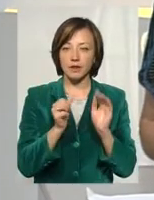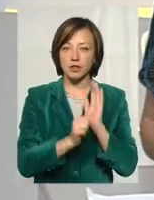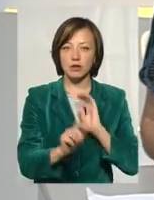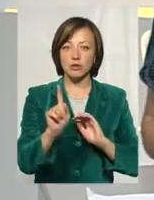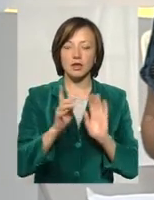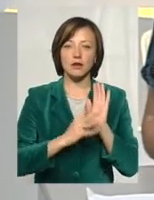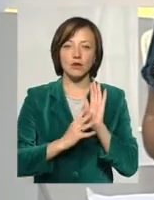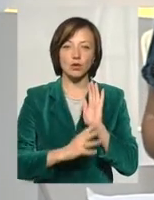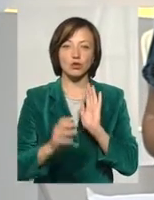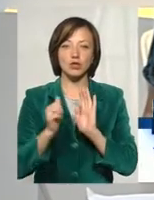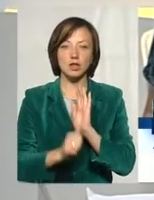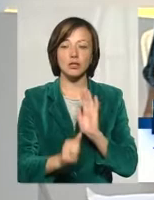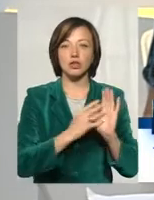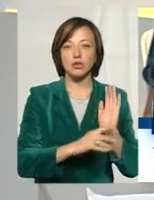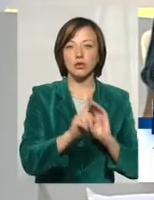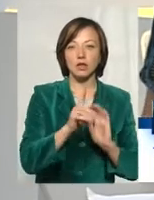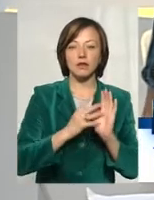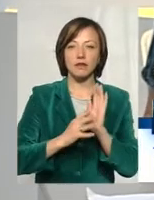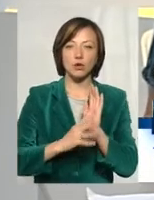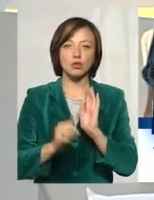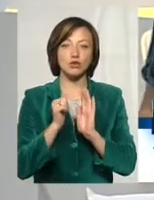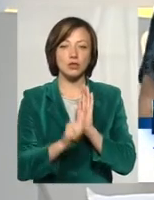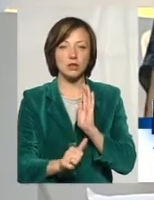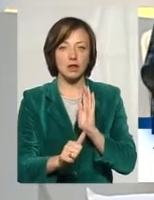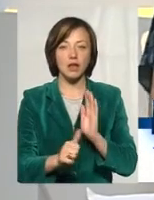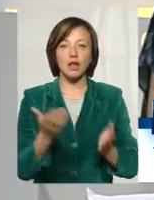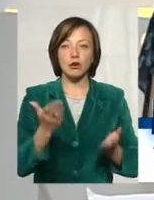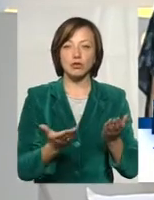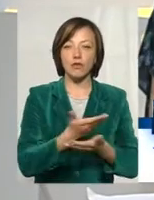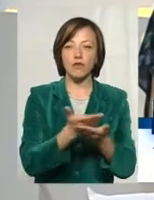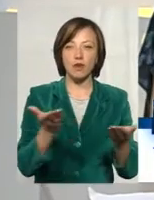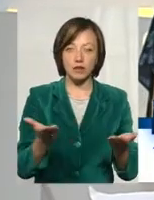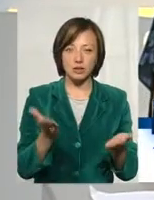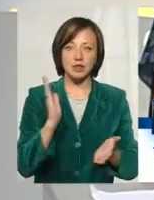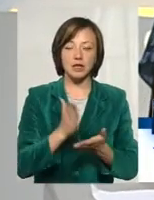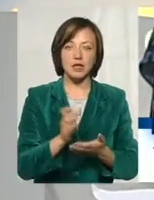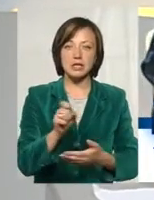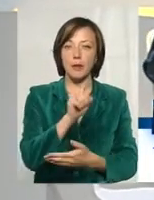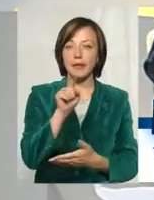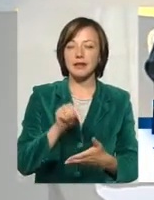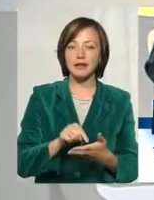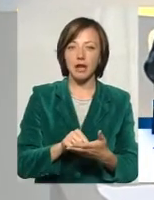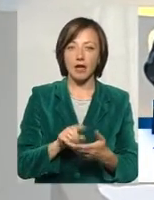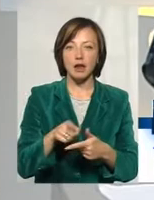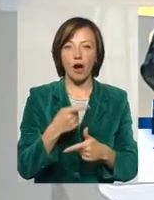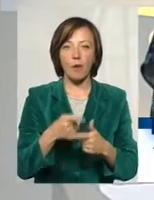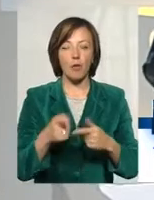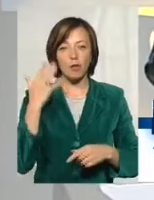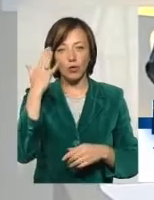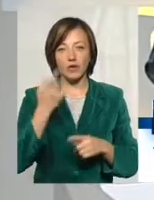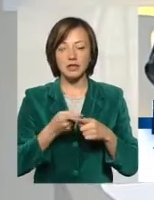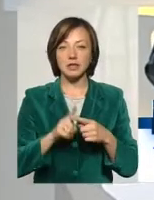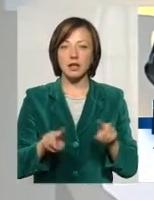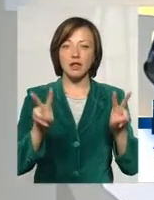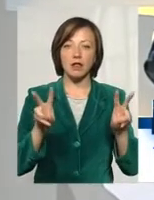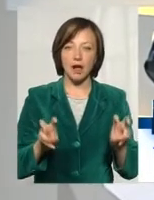61 90 60, 61 90 60. Якщо у вас, шановний глядачу, є запитання або ж міркування